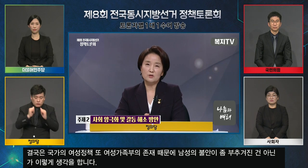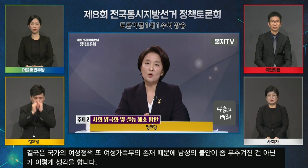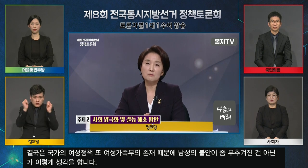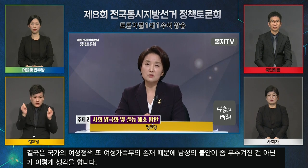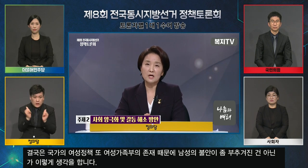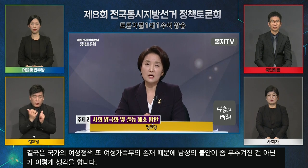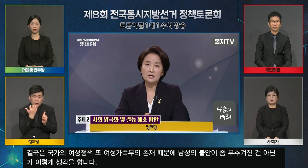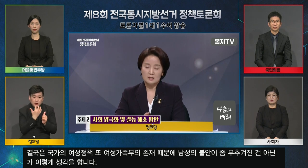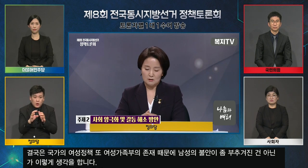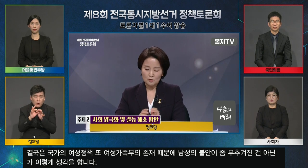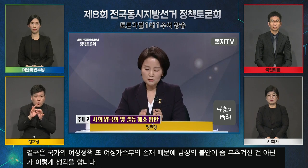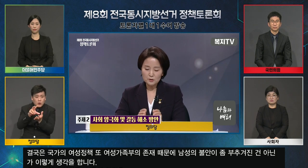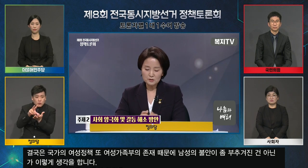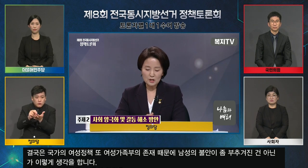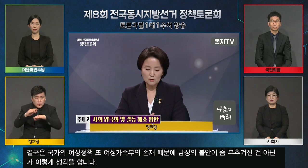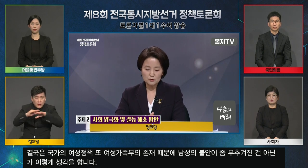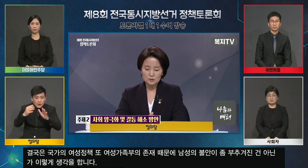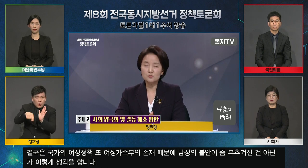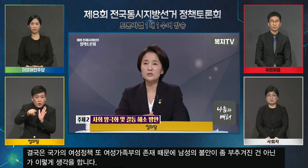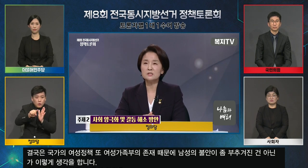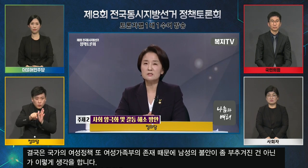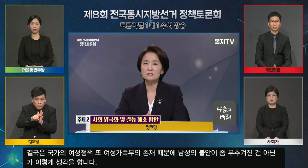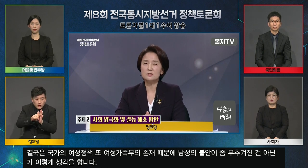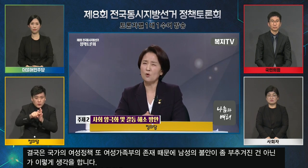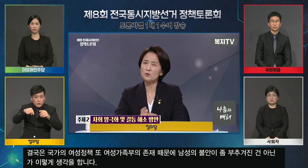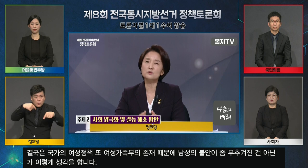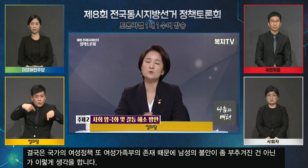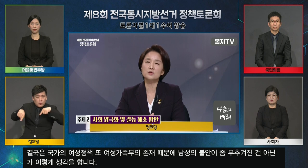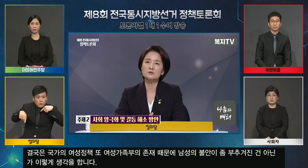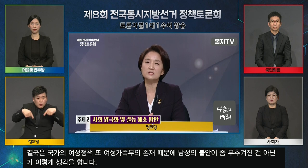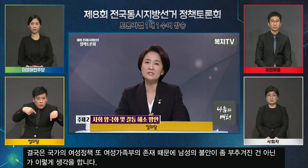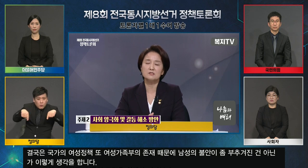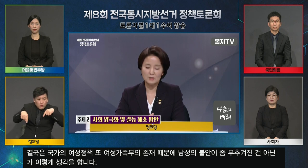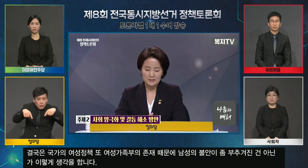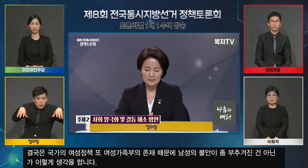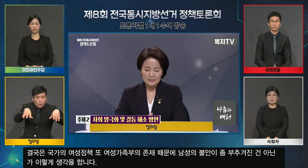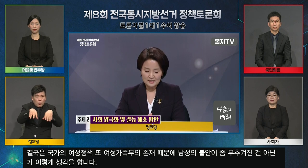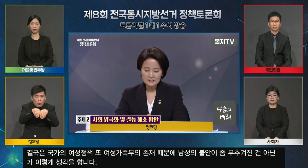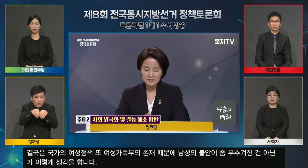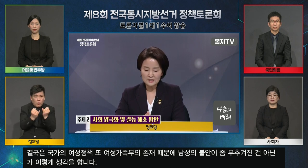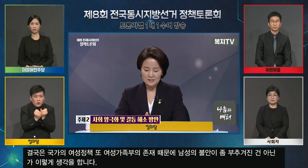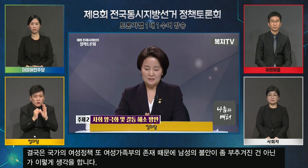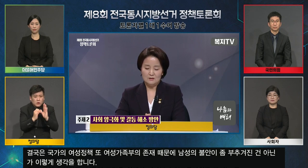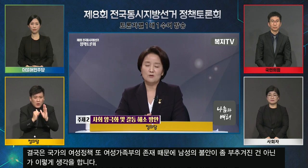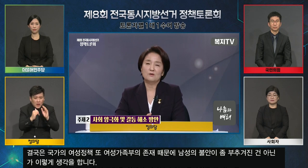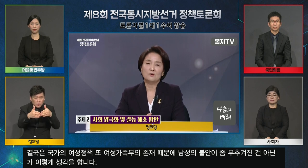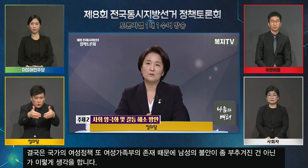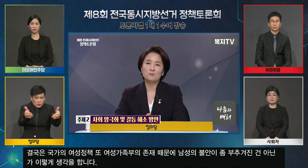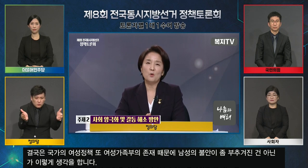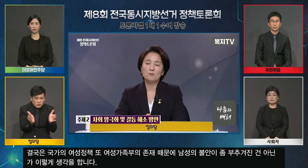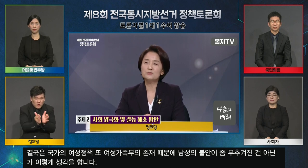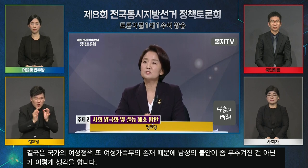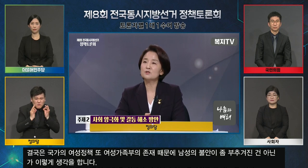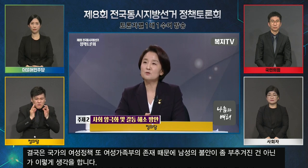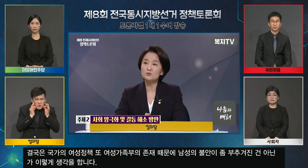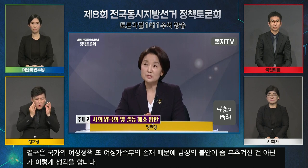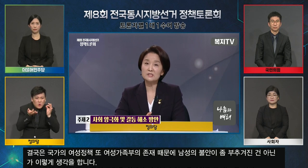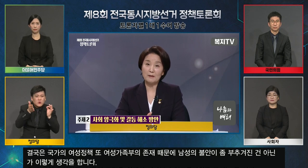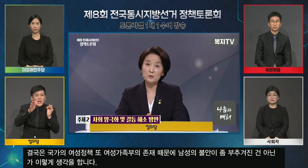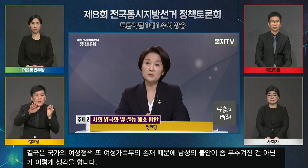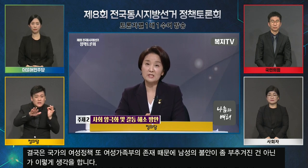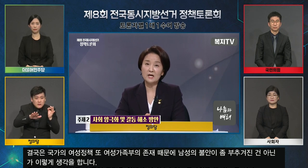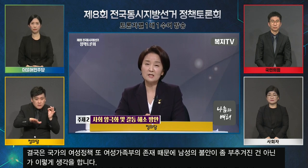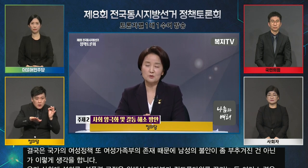여가부가 컨트롤타워를 꾸리는 등 여러 노력은 했지만 사실 부처